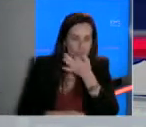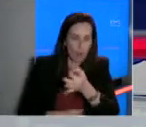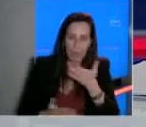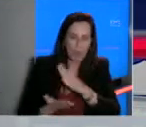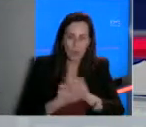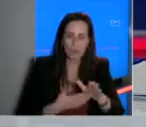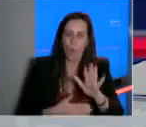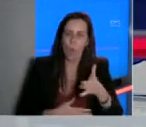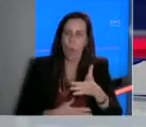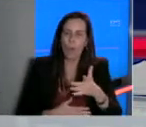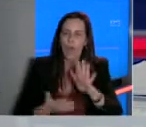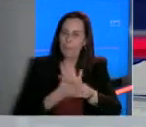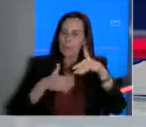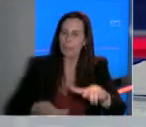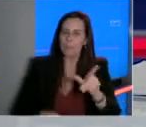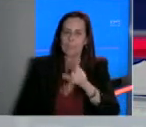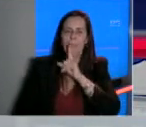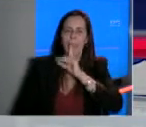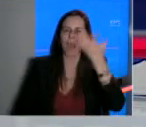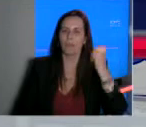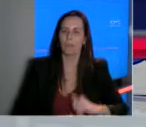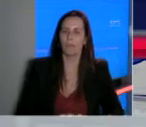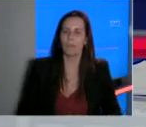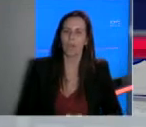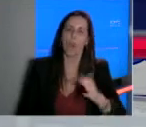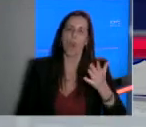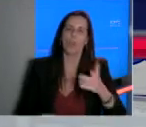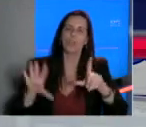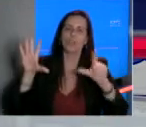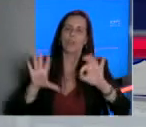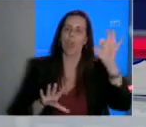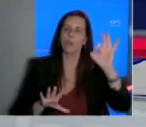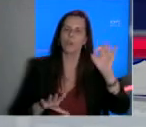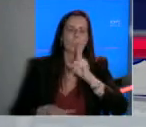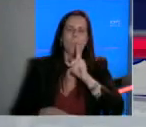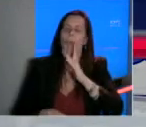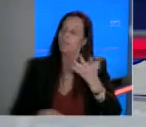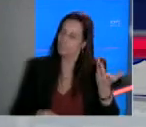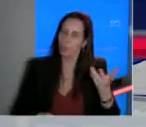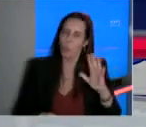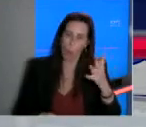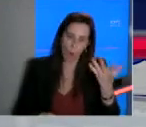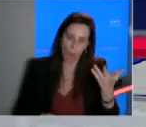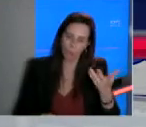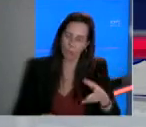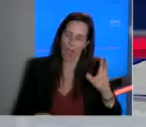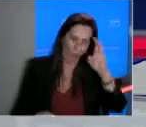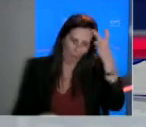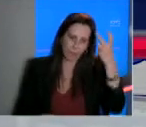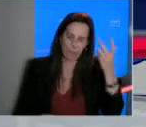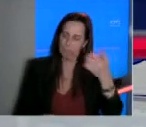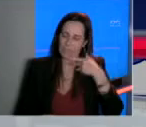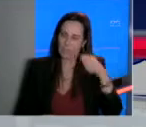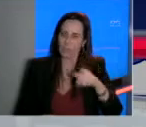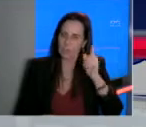שאלה פשוטה, אולי 15 מנדטים זה לא מספיק? אולי 70% השתתפות זה לא מספיק? אולי האוכלוסייה הערבית